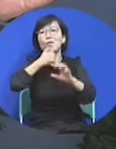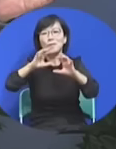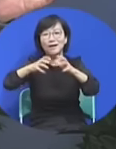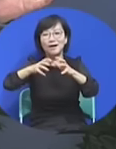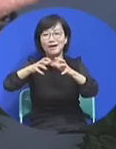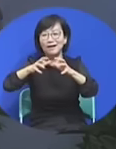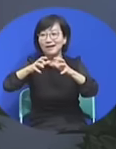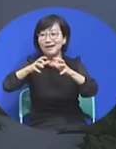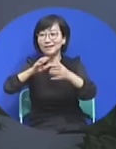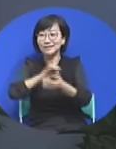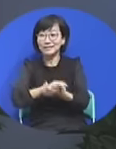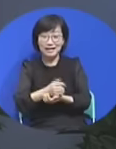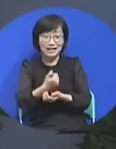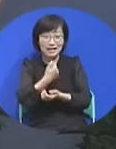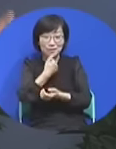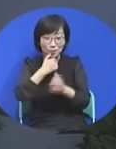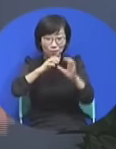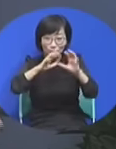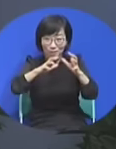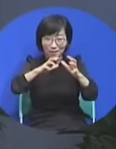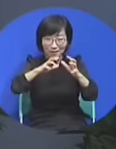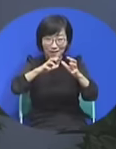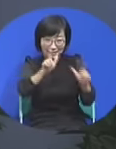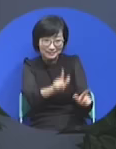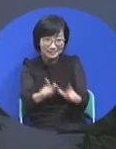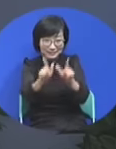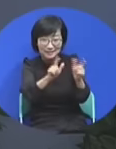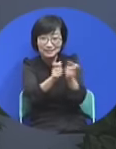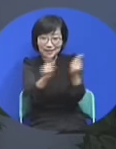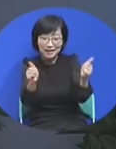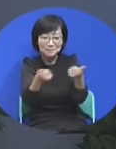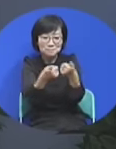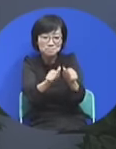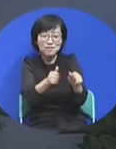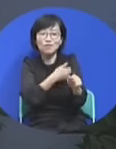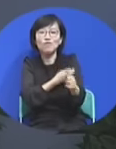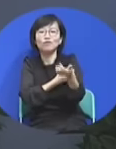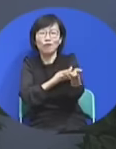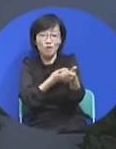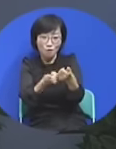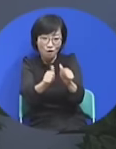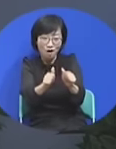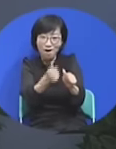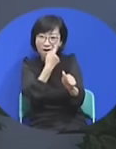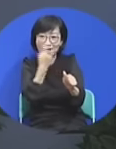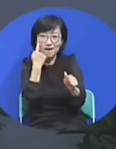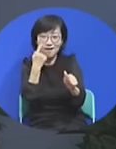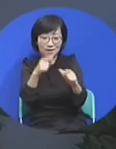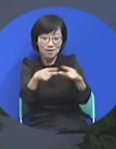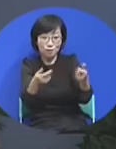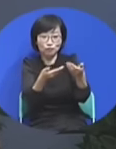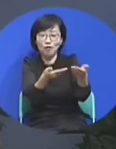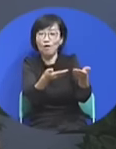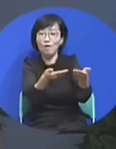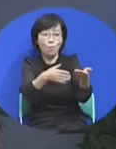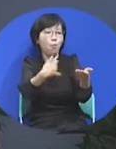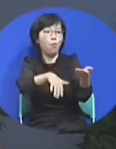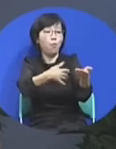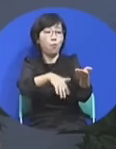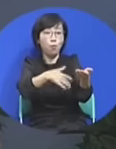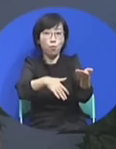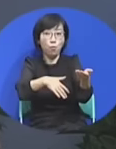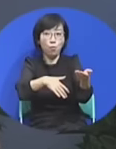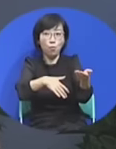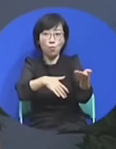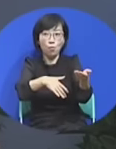살고 있는 사람에게 주는 시민권 대단하거든요. It's a great citizenship if you receive it from Rome, if you're living in Rome. 그런데 더 대단한 게 있어요.